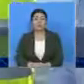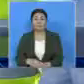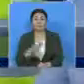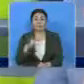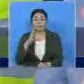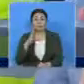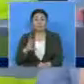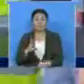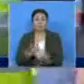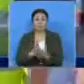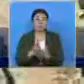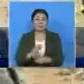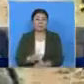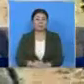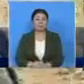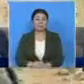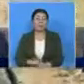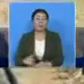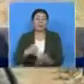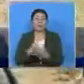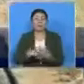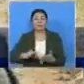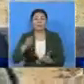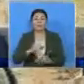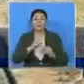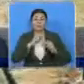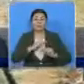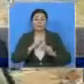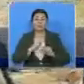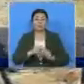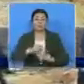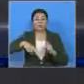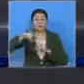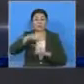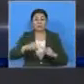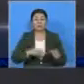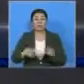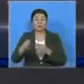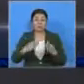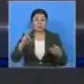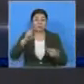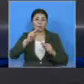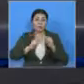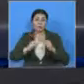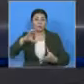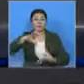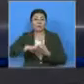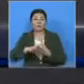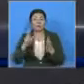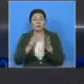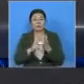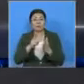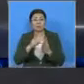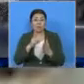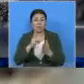7 километров. Да. Аймақ басшысы жұмыс сапары кезінде батыс айналма жолының құрылысымен де танысты. Ұзындығы 8 шақырымнан асатын